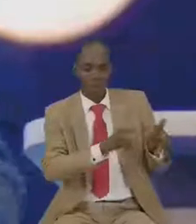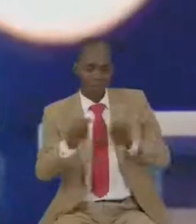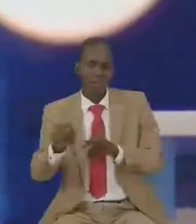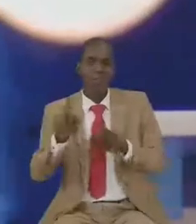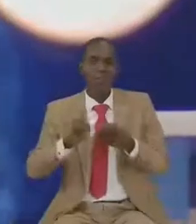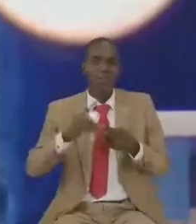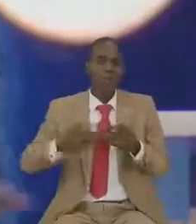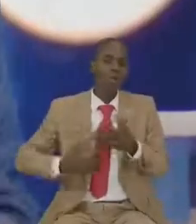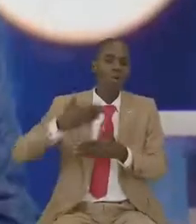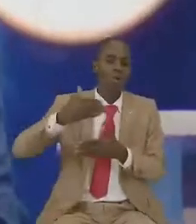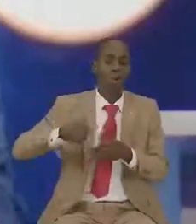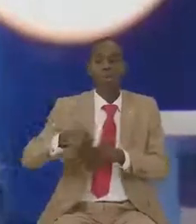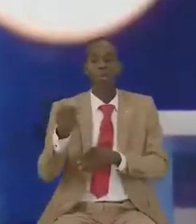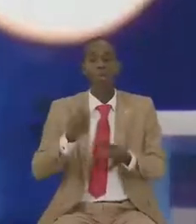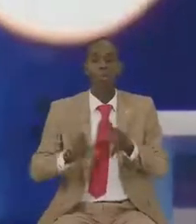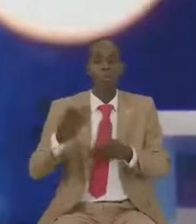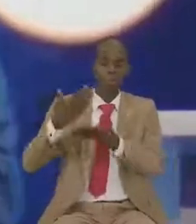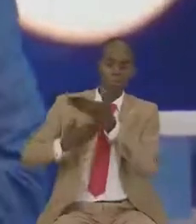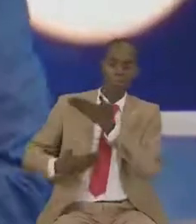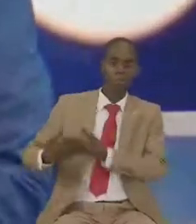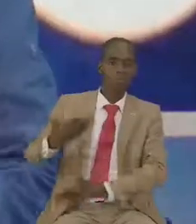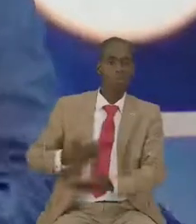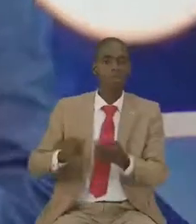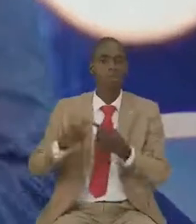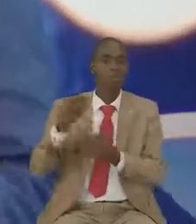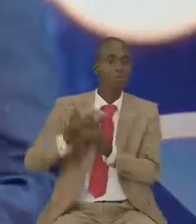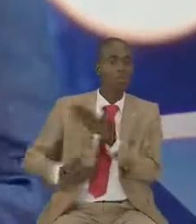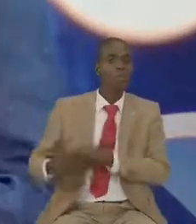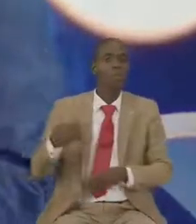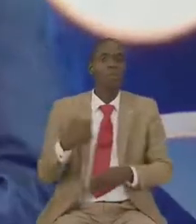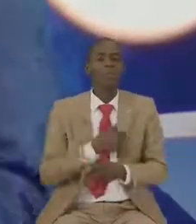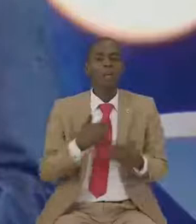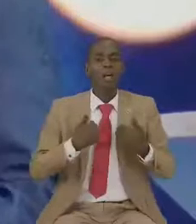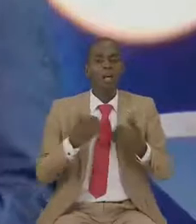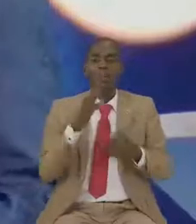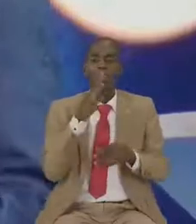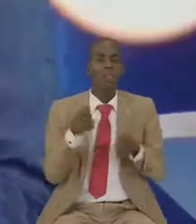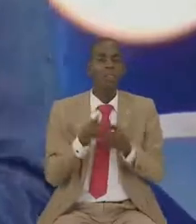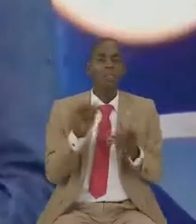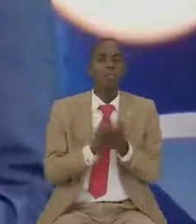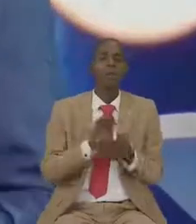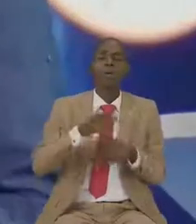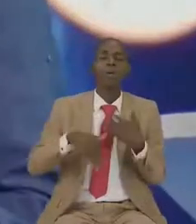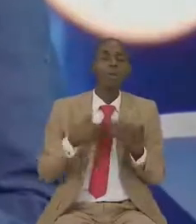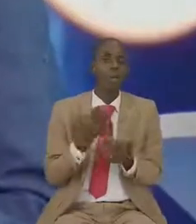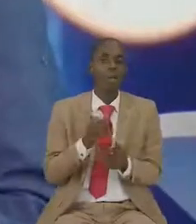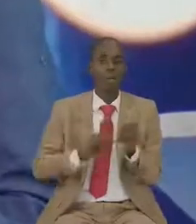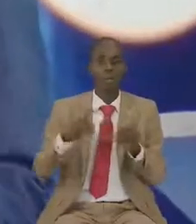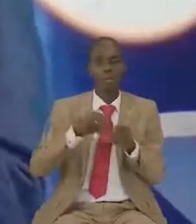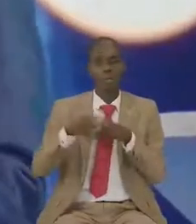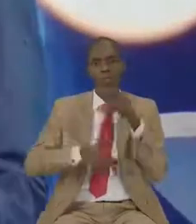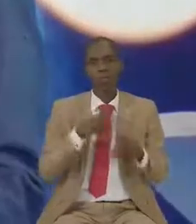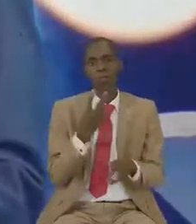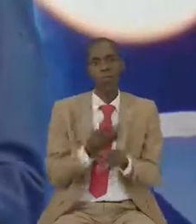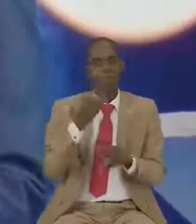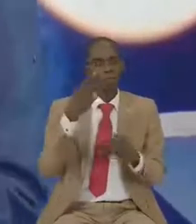Quelqu'un le leur a remis et quelqu'un aussi a remis cela à quelqu'un. C'est de génération en génération et de toutes